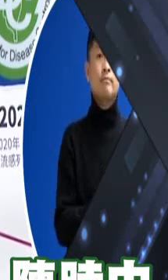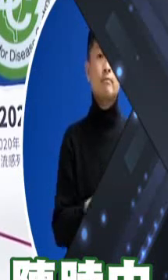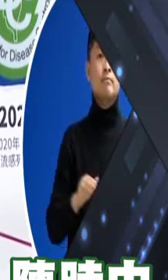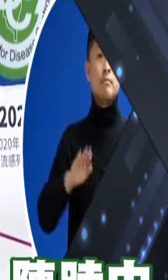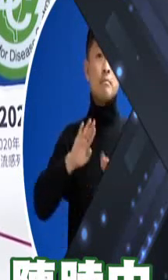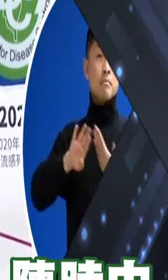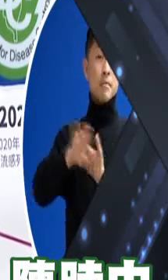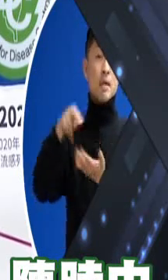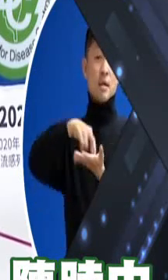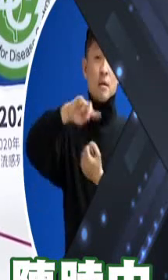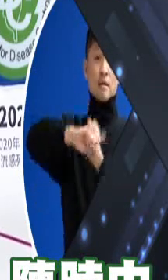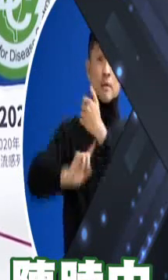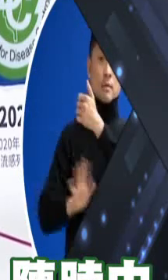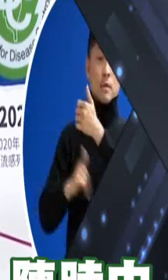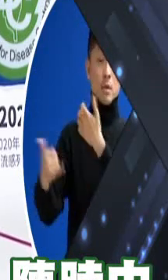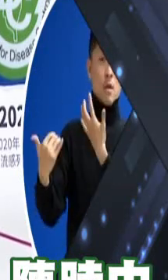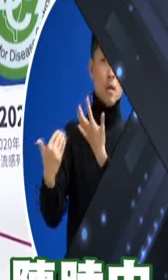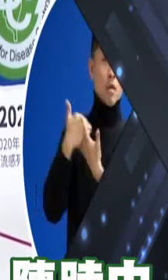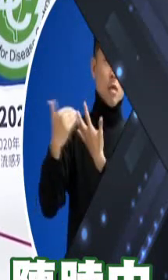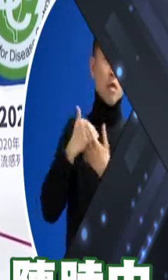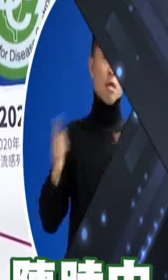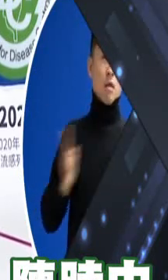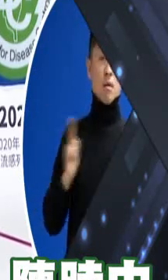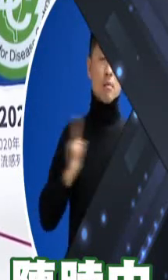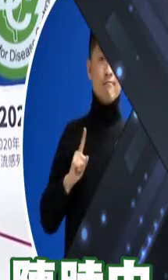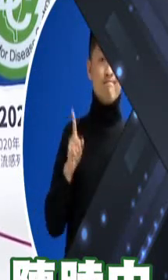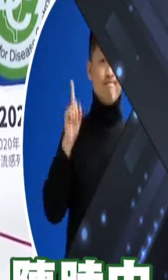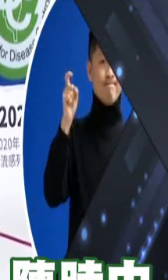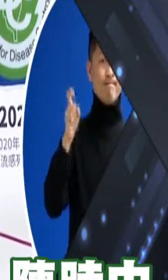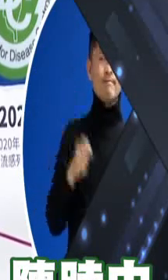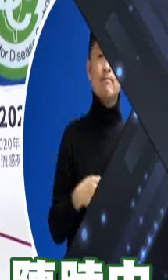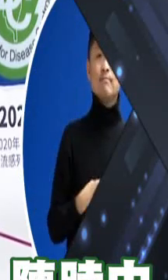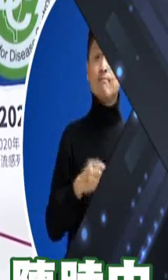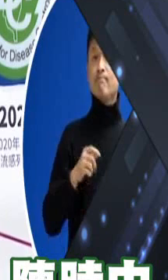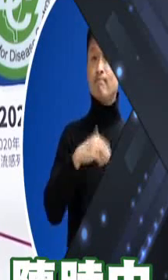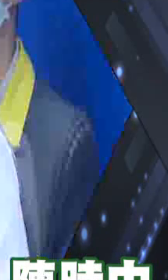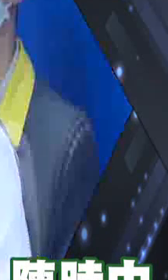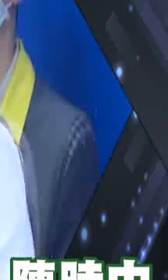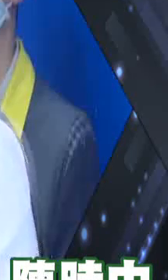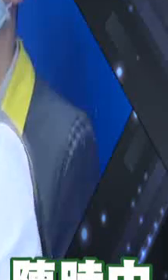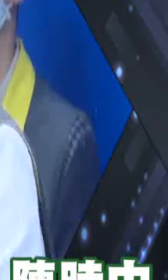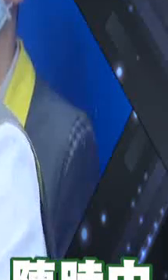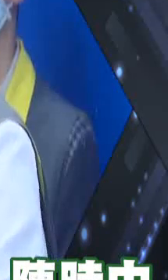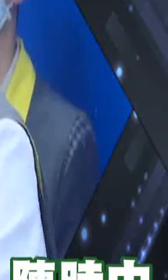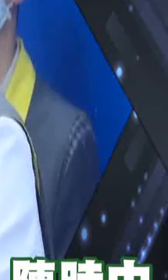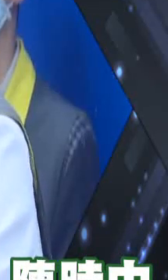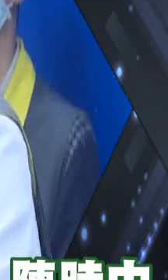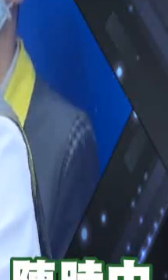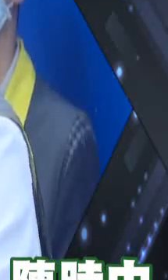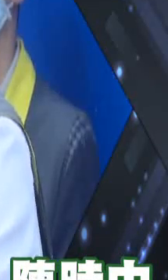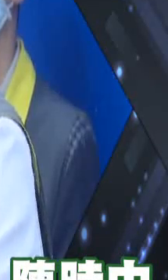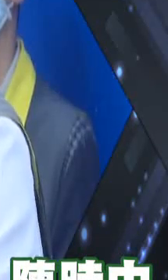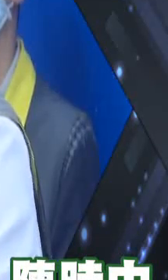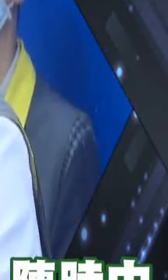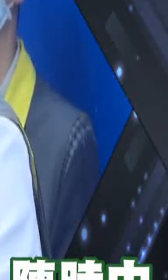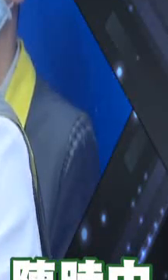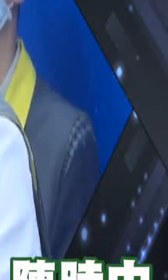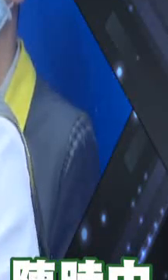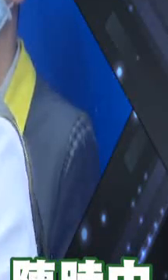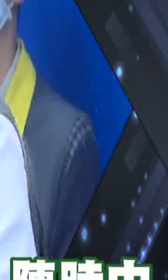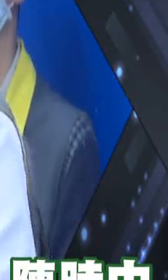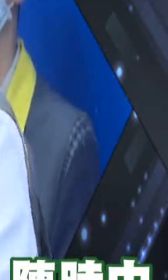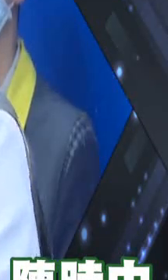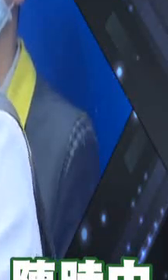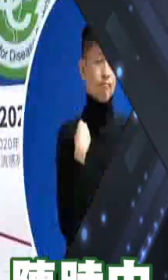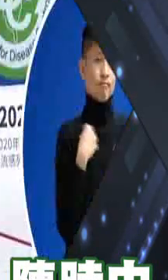台湾生技公司向德国公司协议购买新冠疫苗，最后破局真相到底是什么？其实一直以来都是众